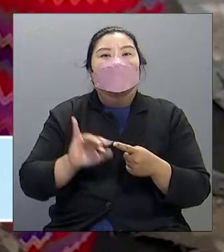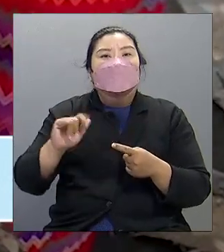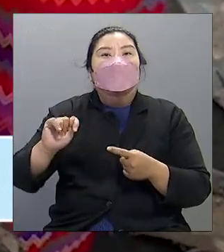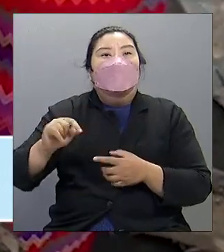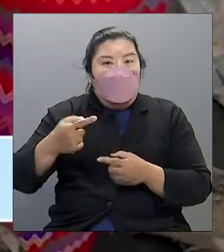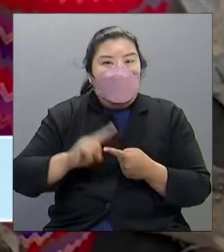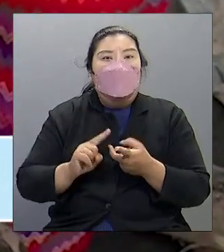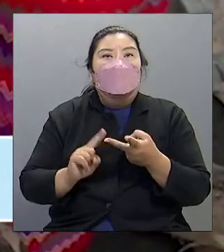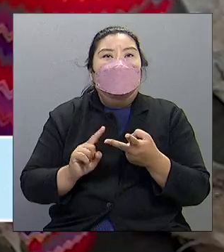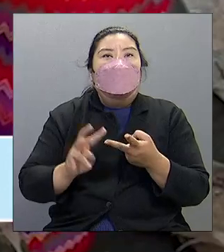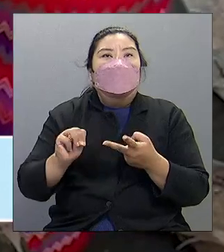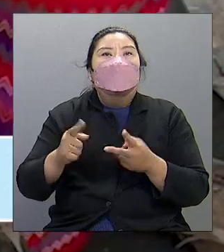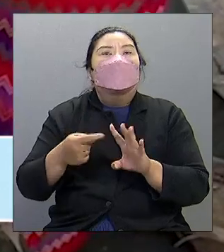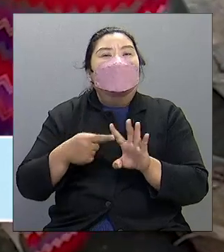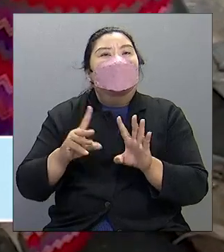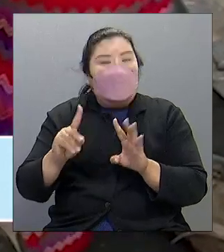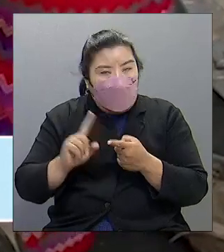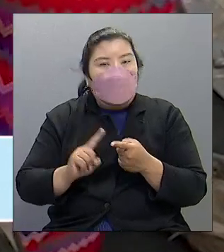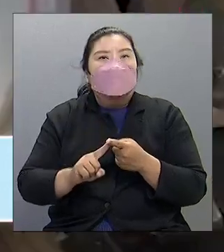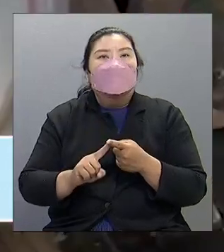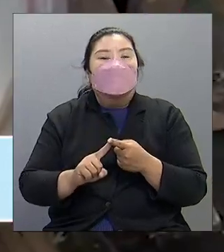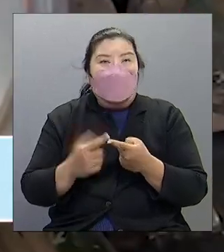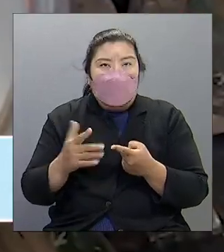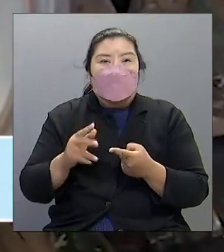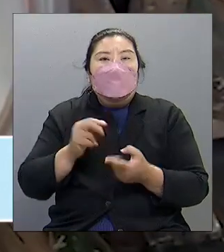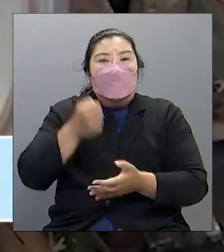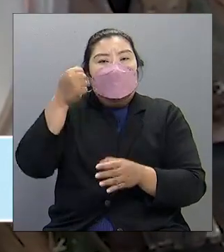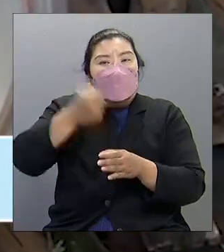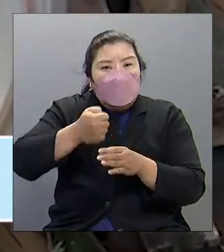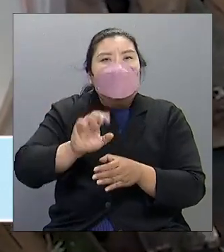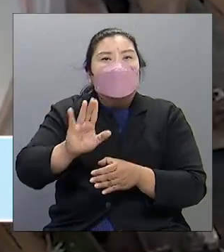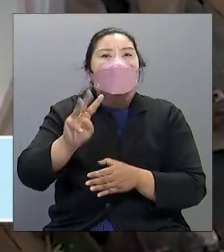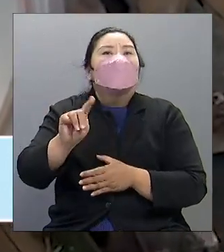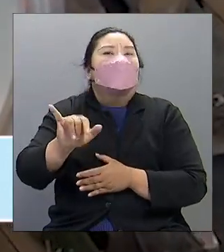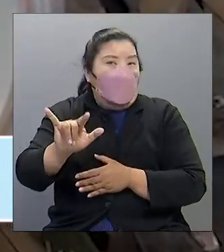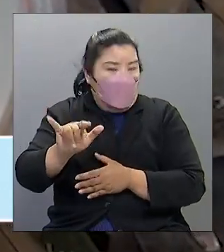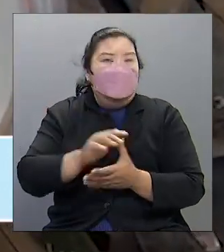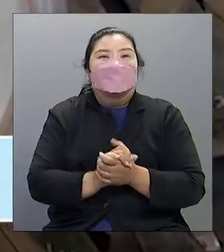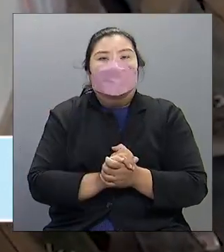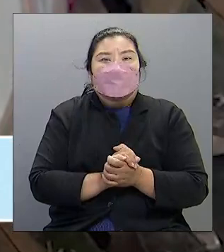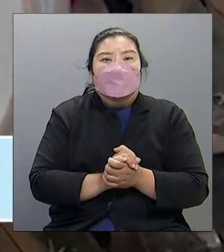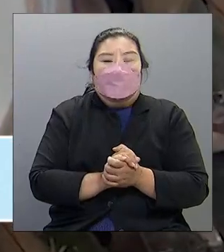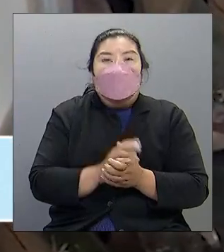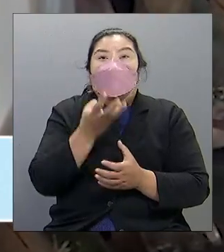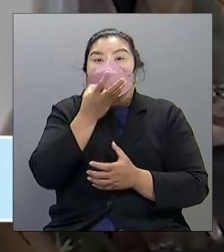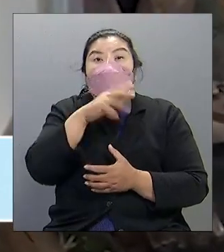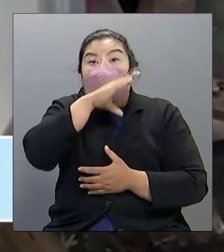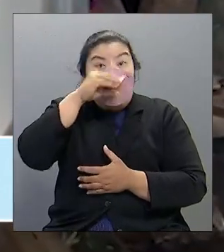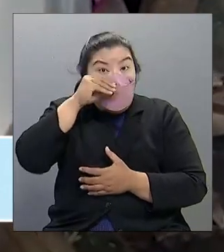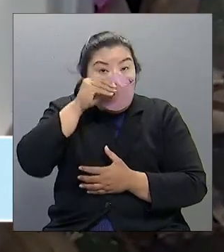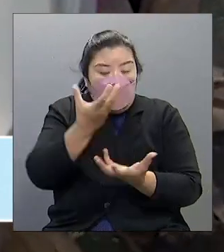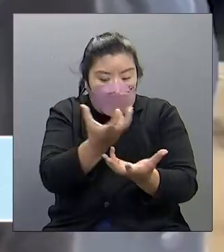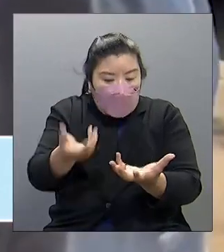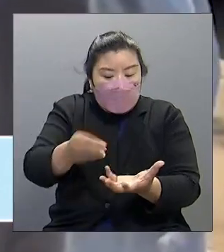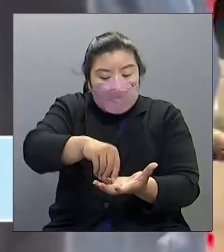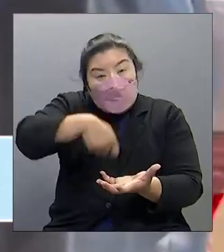แกงมะตาด น้ำพริกม่อน รู้าแชร์สิต่ๆ้นี้คผ